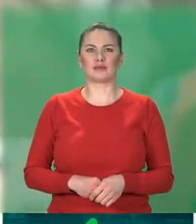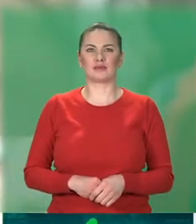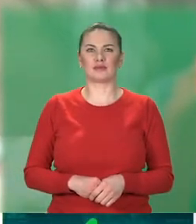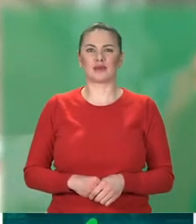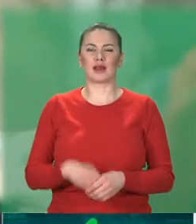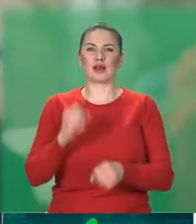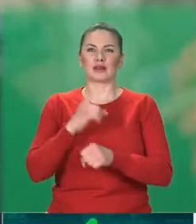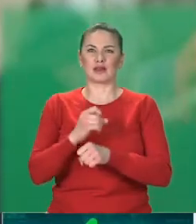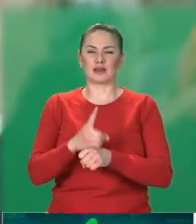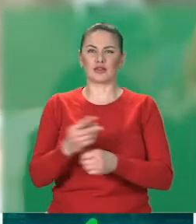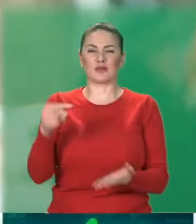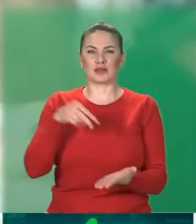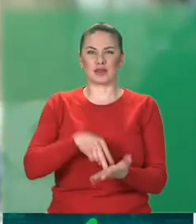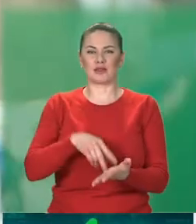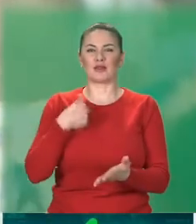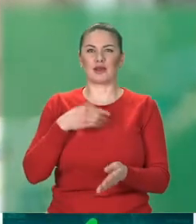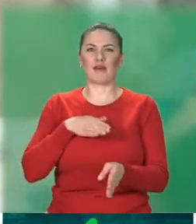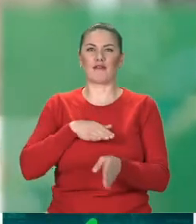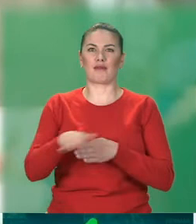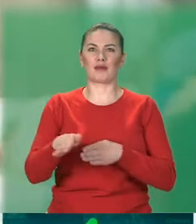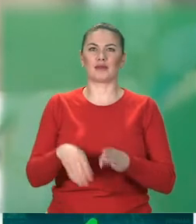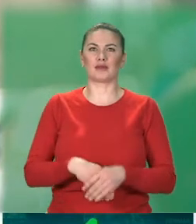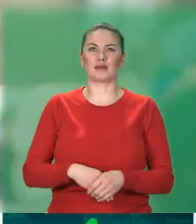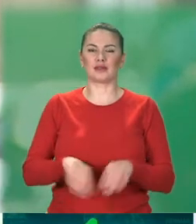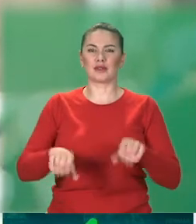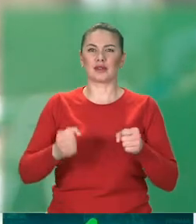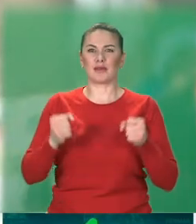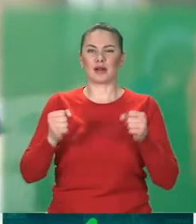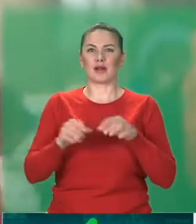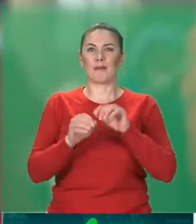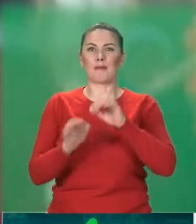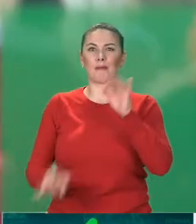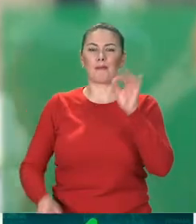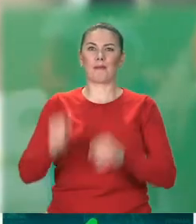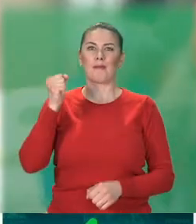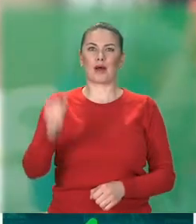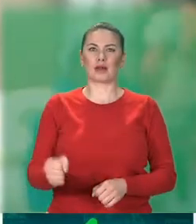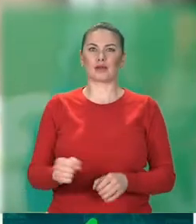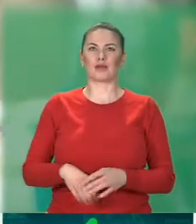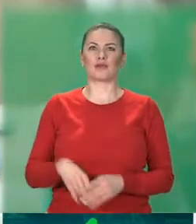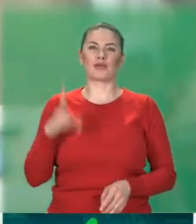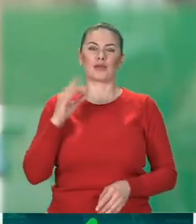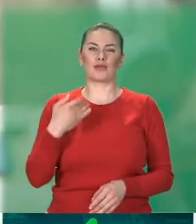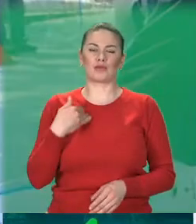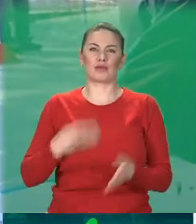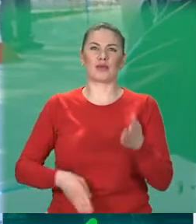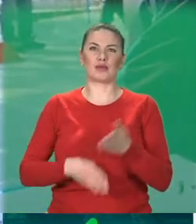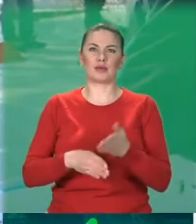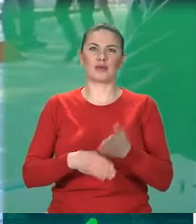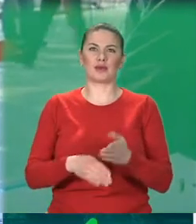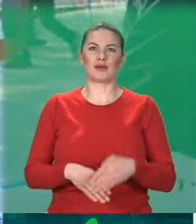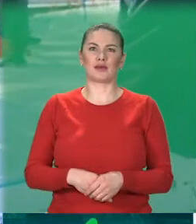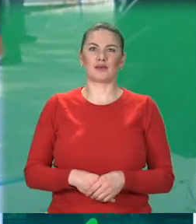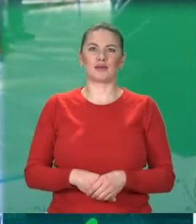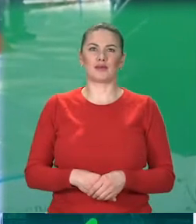собой. Правда, вот сломал палку на спуске, но ребята очень быстро сообразили, шли навстречу.